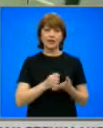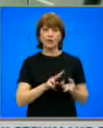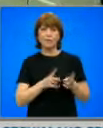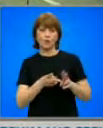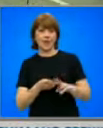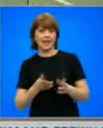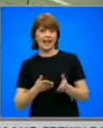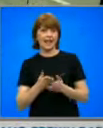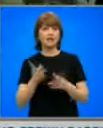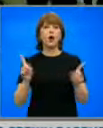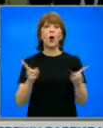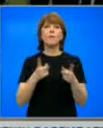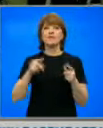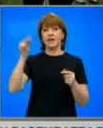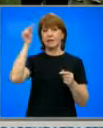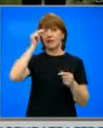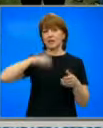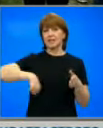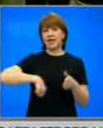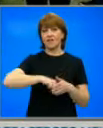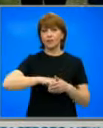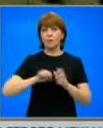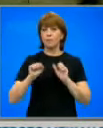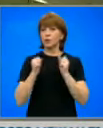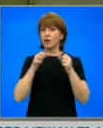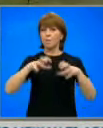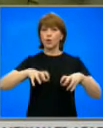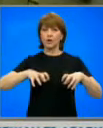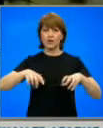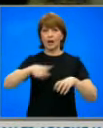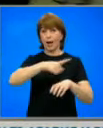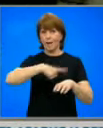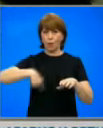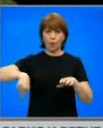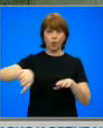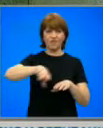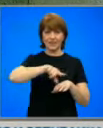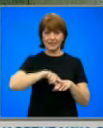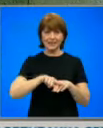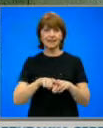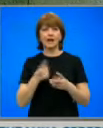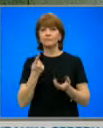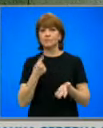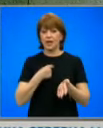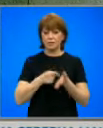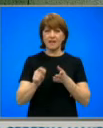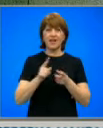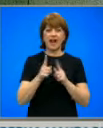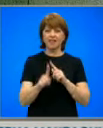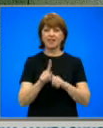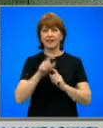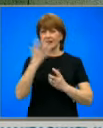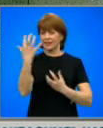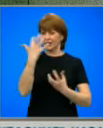начина, по който се управлява българския футбол. Протестиращите блокираха околовръстния път, както и вие споменахте, разпалиха димки и за